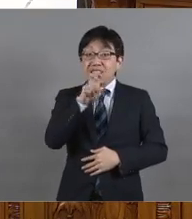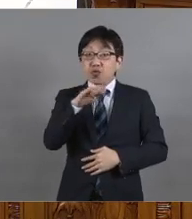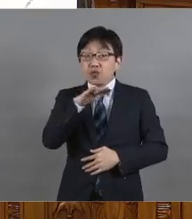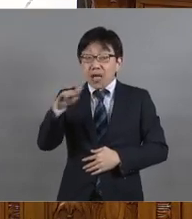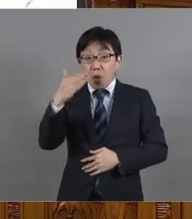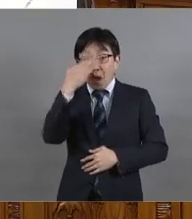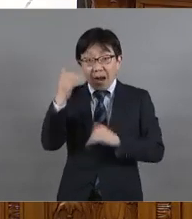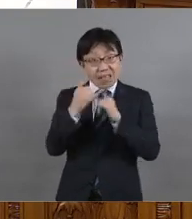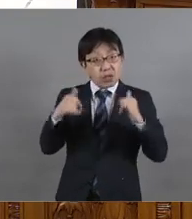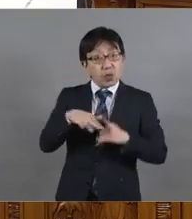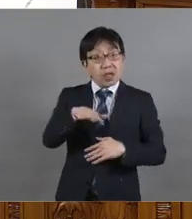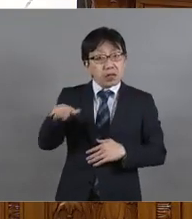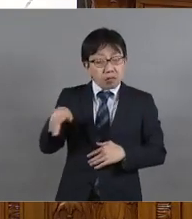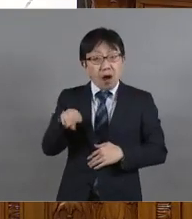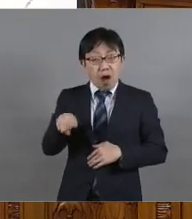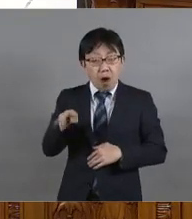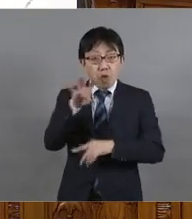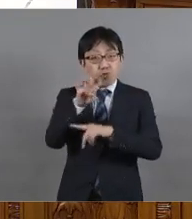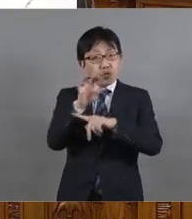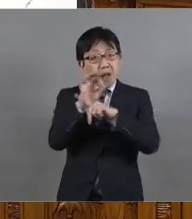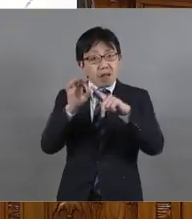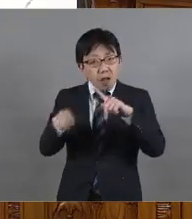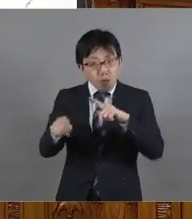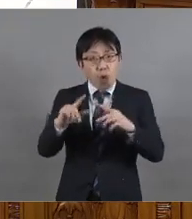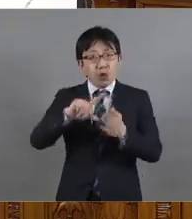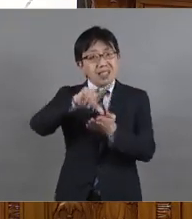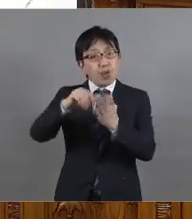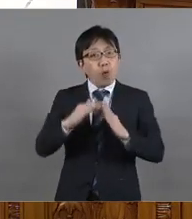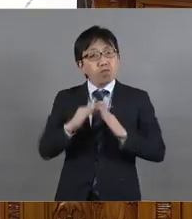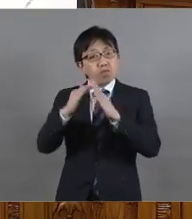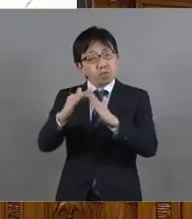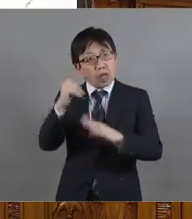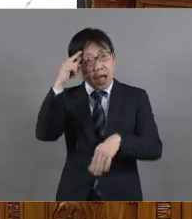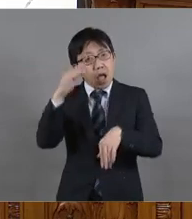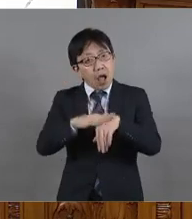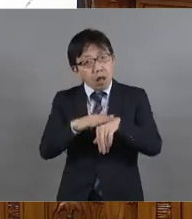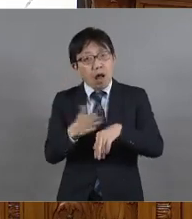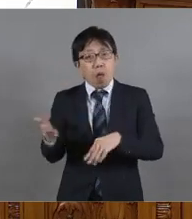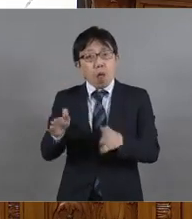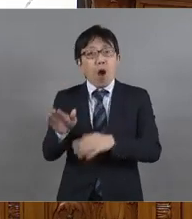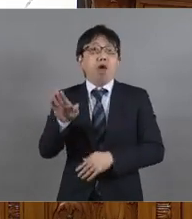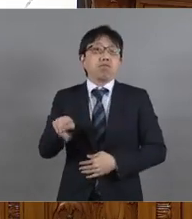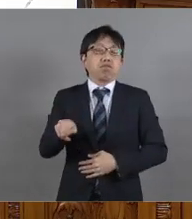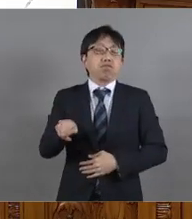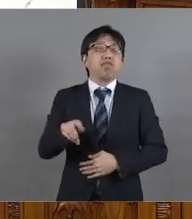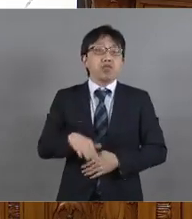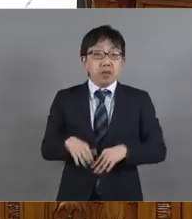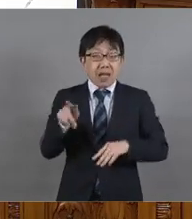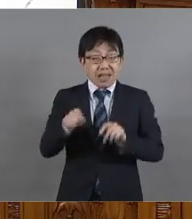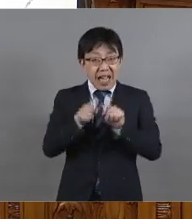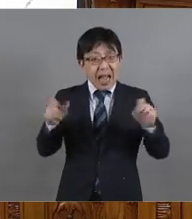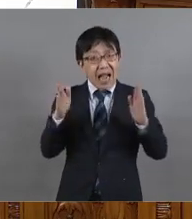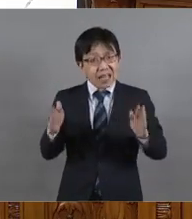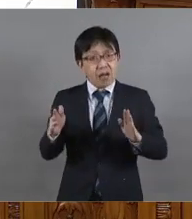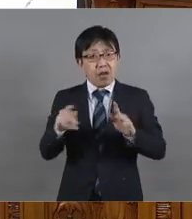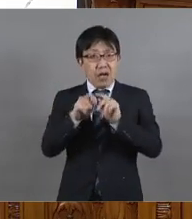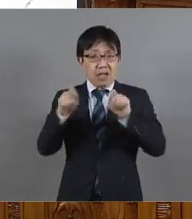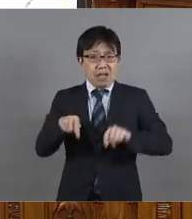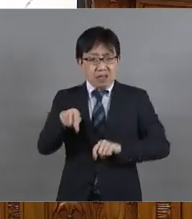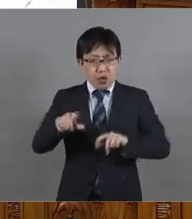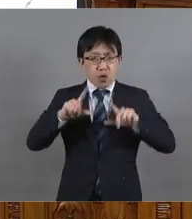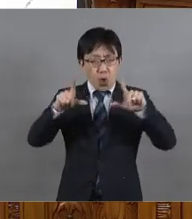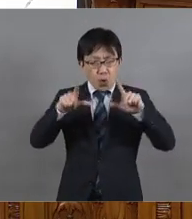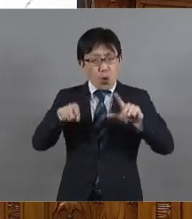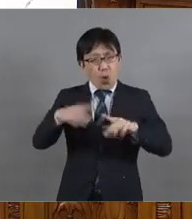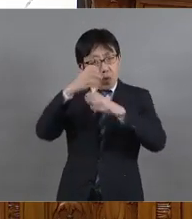その割合は4割に上るとの結果となっていますこれは長年の課題であった東京一極集中是正